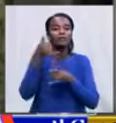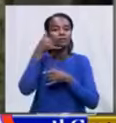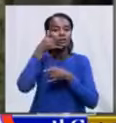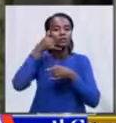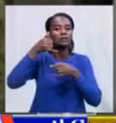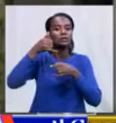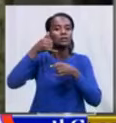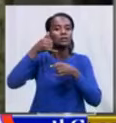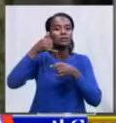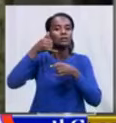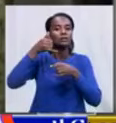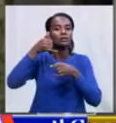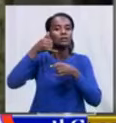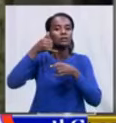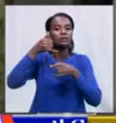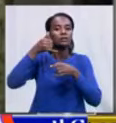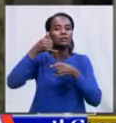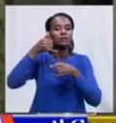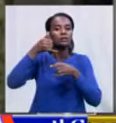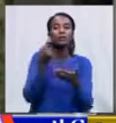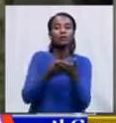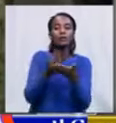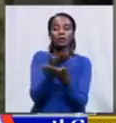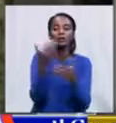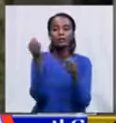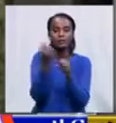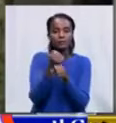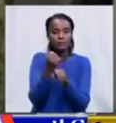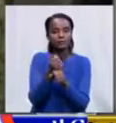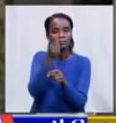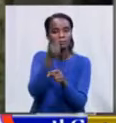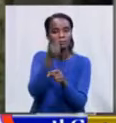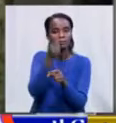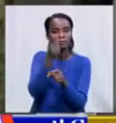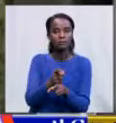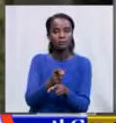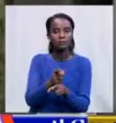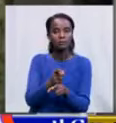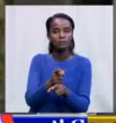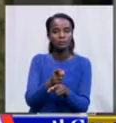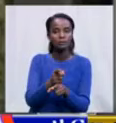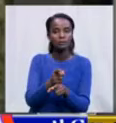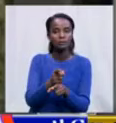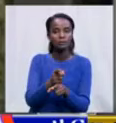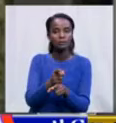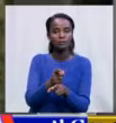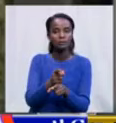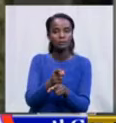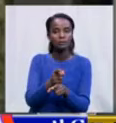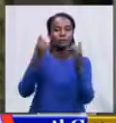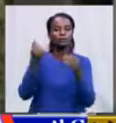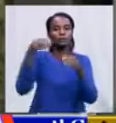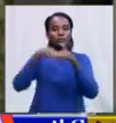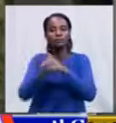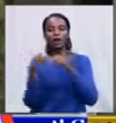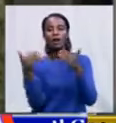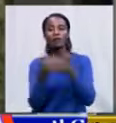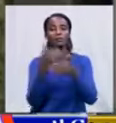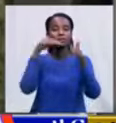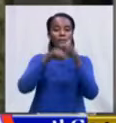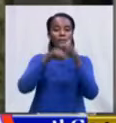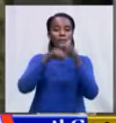መስመር ደግሞ ተጠቅሞ ይሄን ነገር ከሰሩ በእርግጠኝነት በሚቀጥሉት 2 ወራት እስካሁን የገባው ከስር ይነሳል፣ አዲስ የሚገባውን